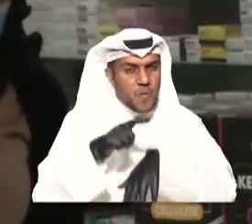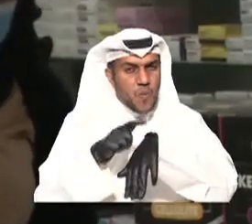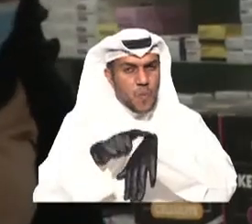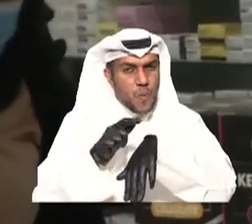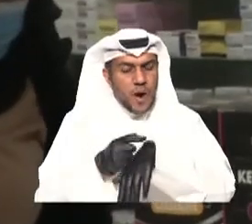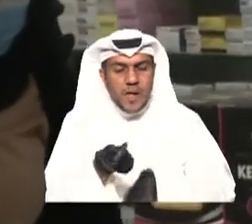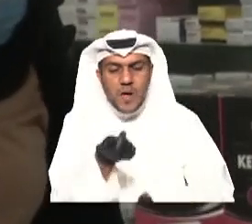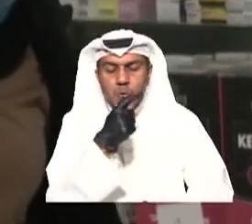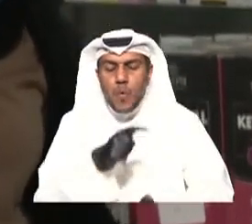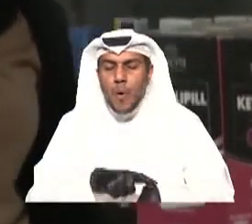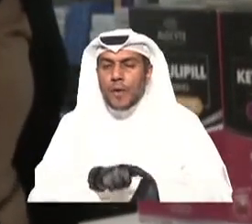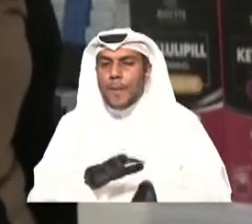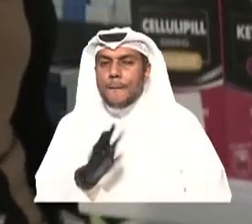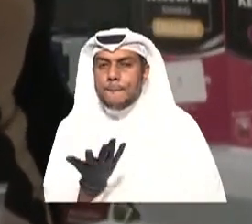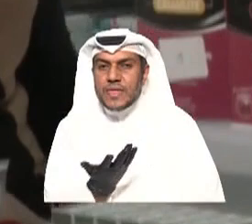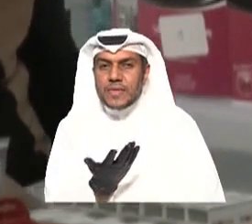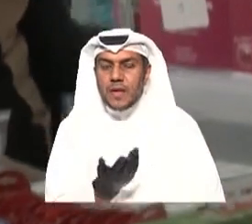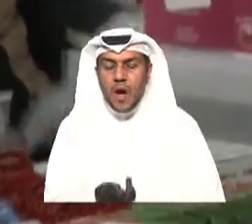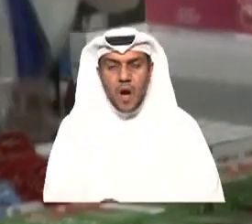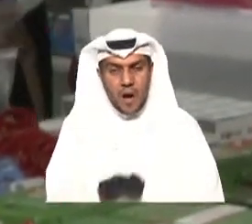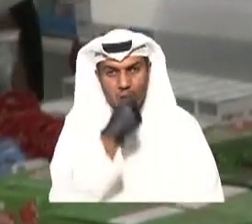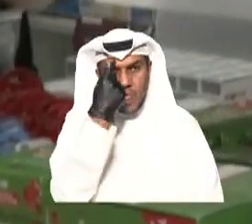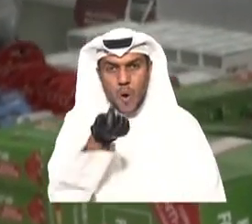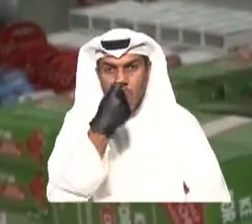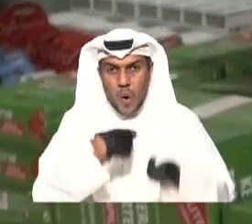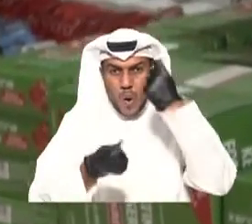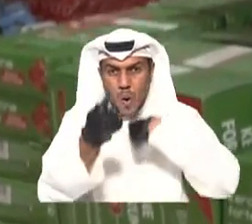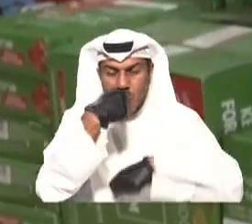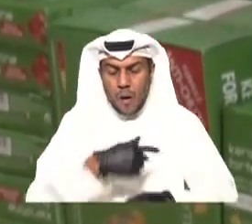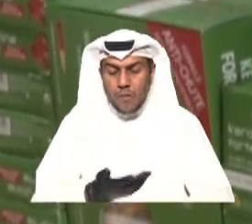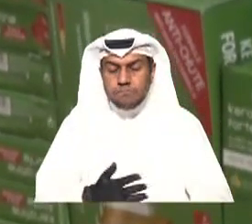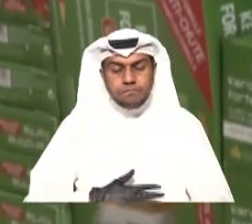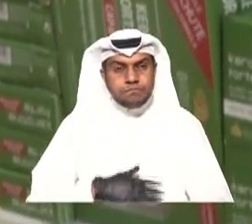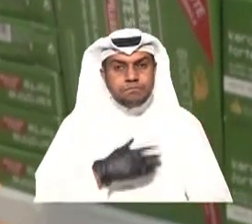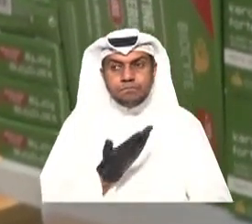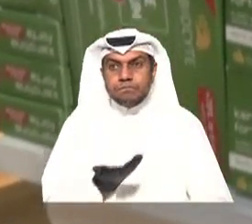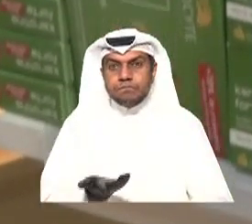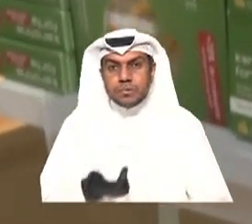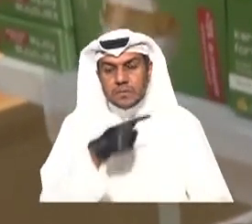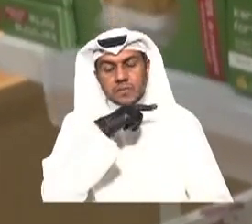الأنسب لتناولها، لأن الإفراط في تناولها قد تسبب